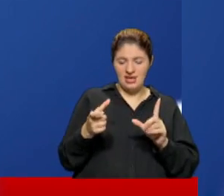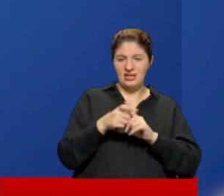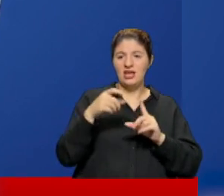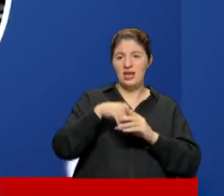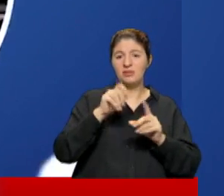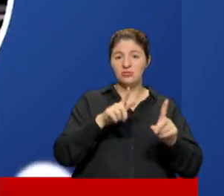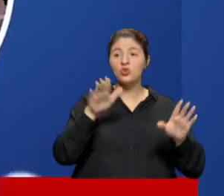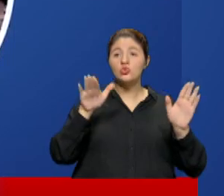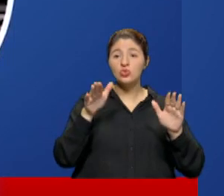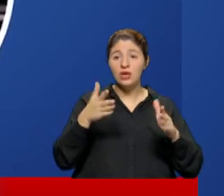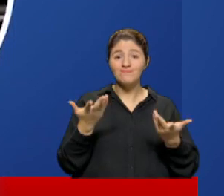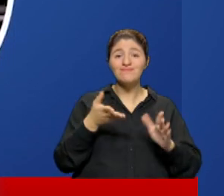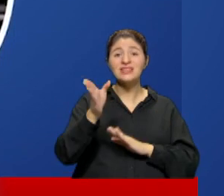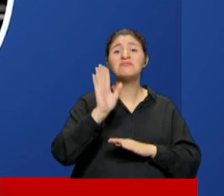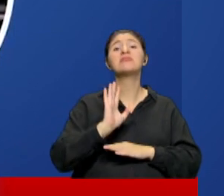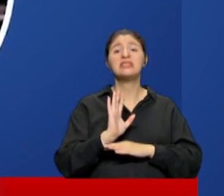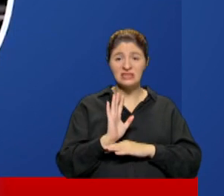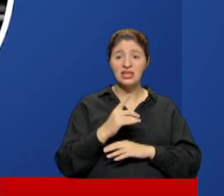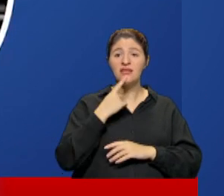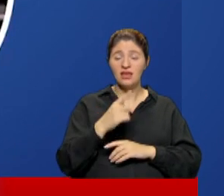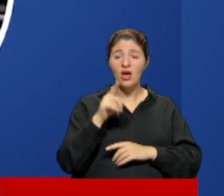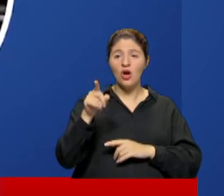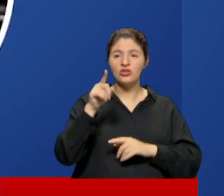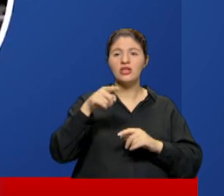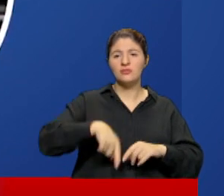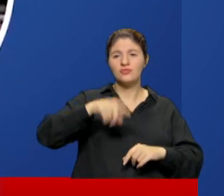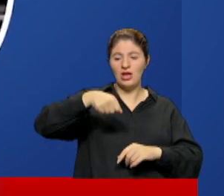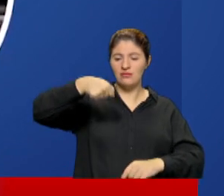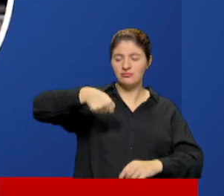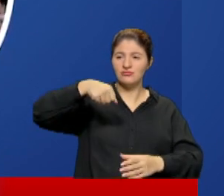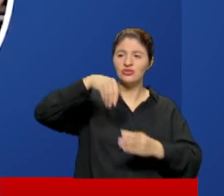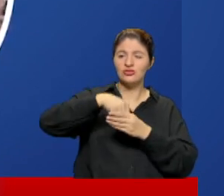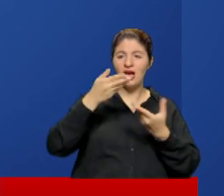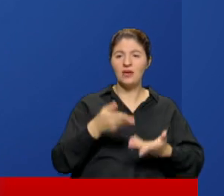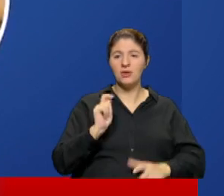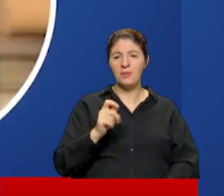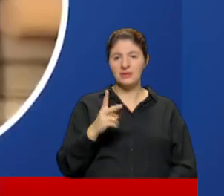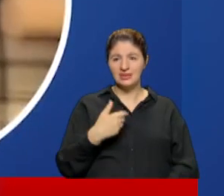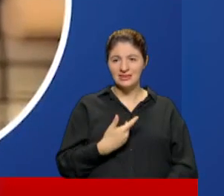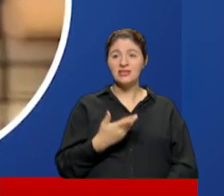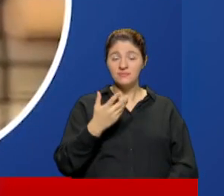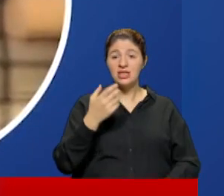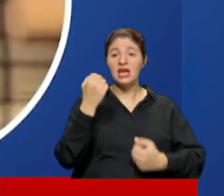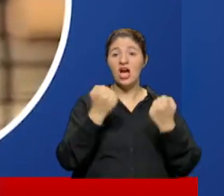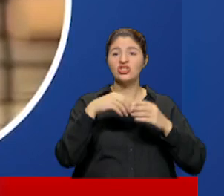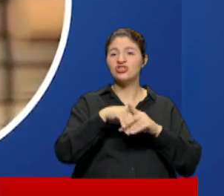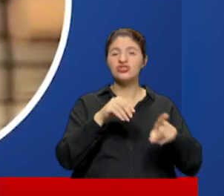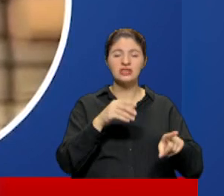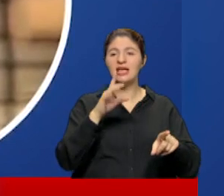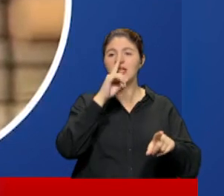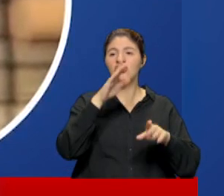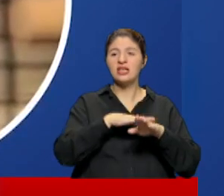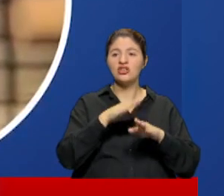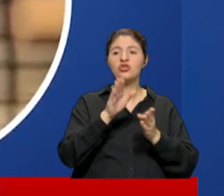taşınmalıdır kuşlar mı uçup gitmesinler diye onlar da gün boyu kafesleri içinde kabul edebiliyoruz araçlarımıza Sadece